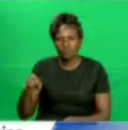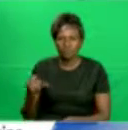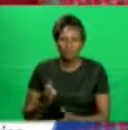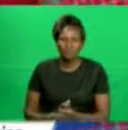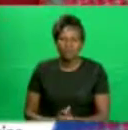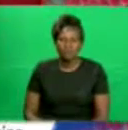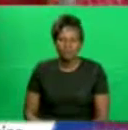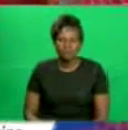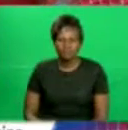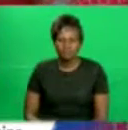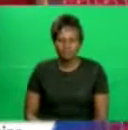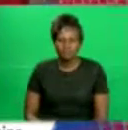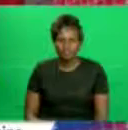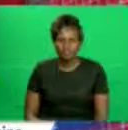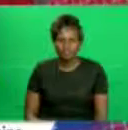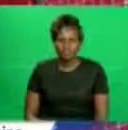Jubilee.